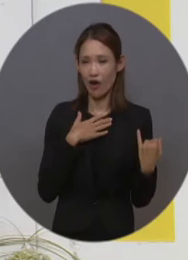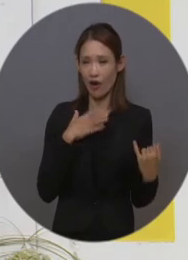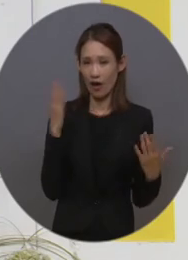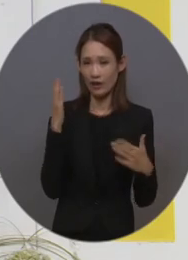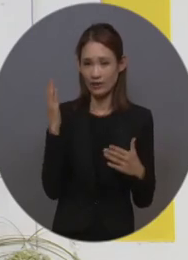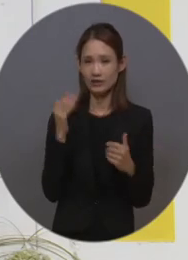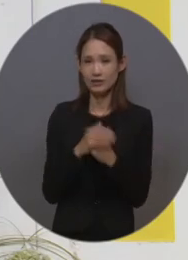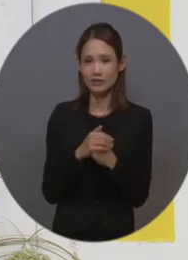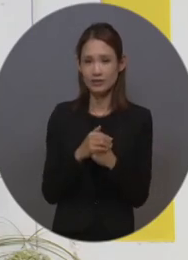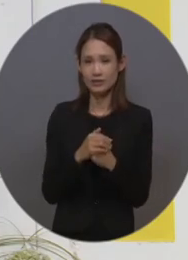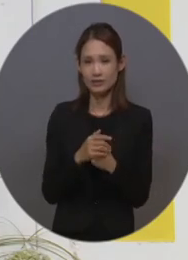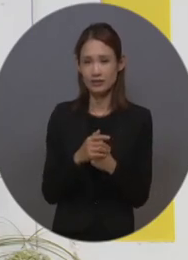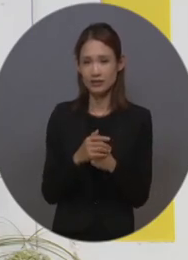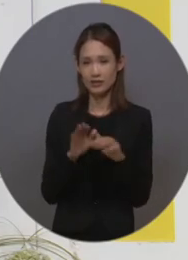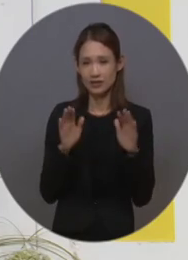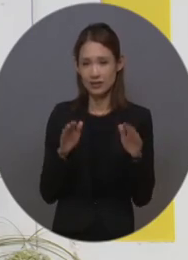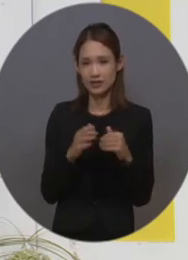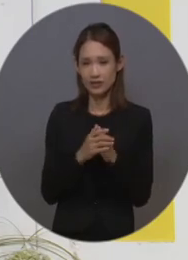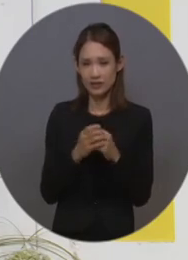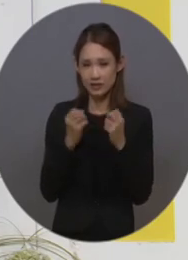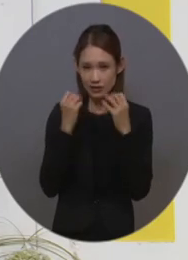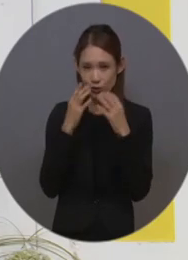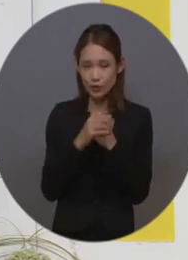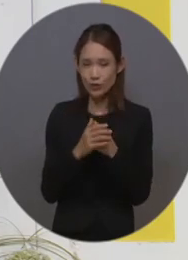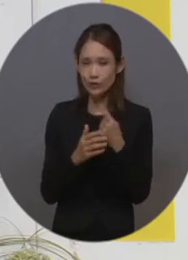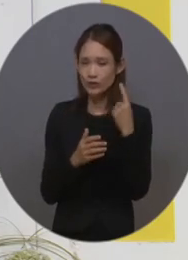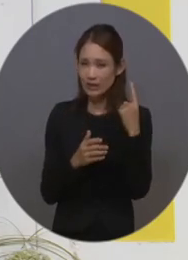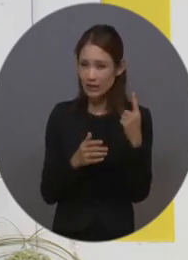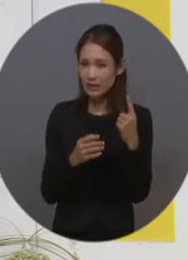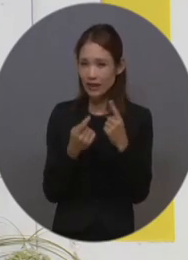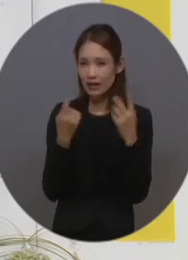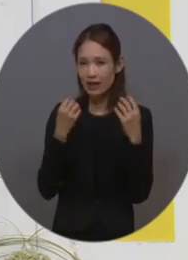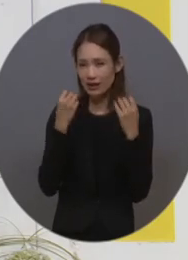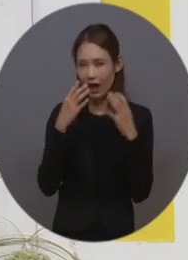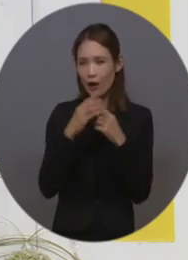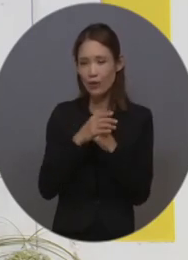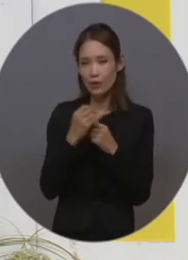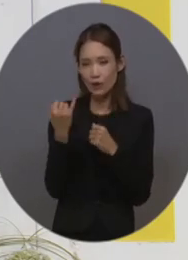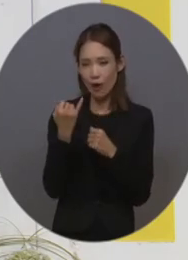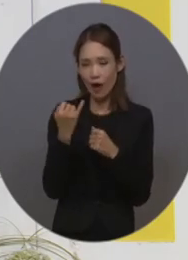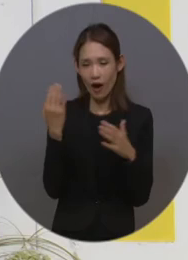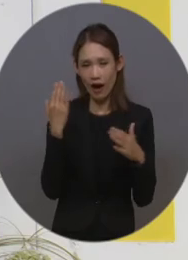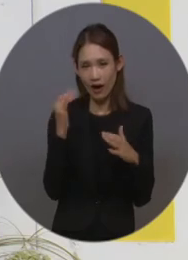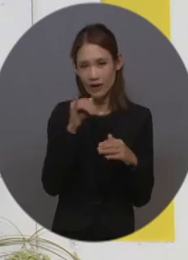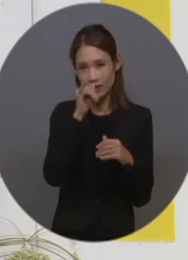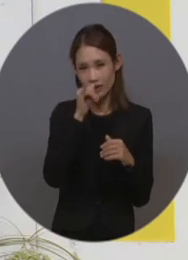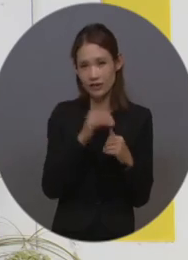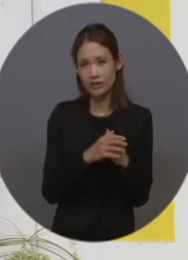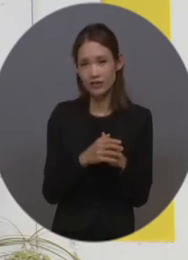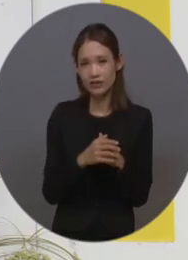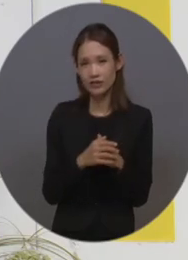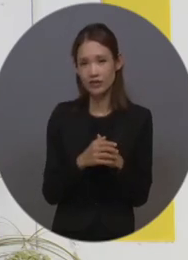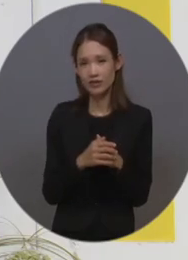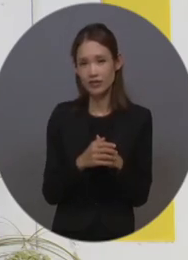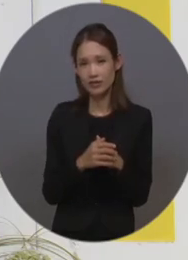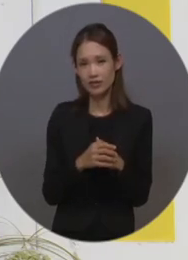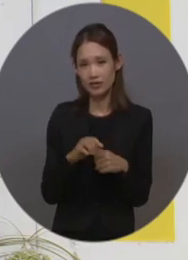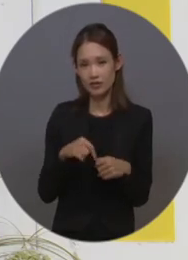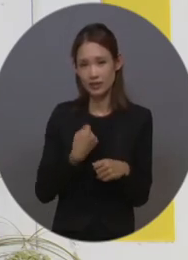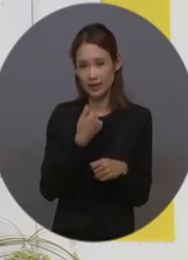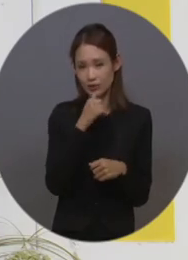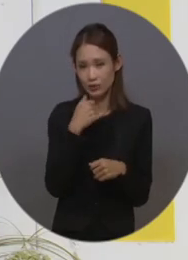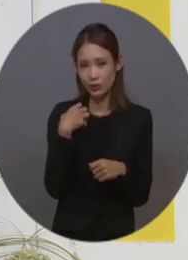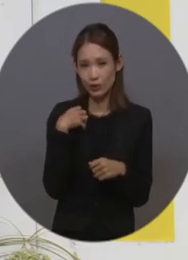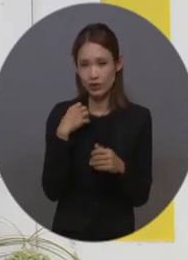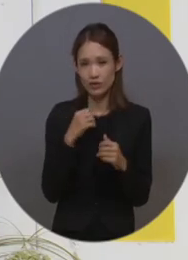그 여학생이 네. 이번에 1학년에 새로 들어온 참신한 네. 여학생들이 있다. 그래서 자기가 주선을